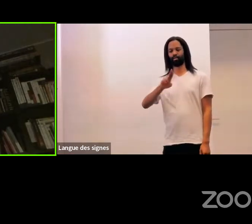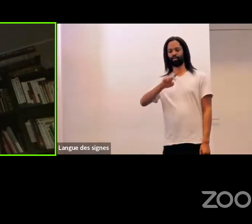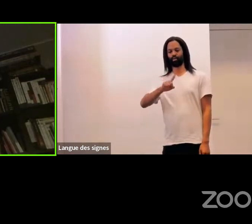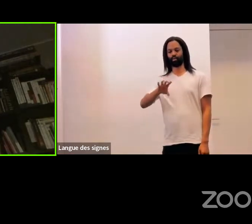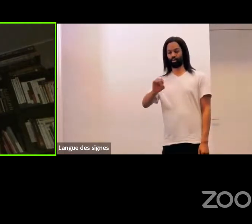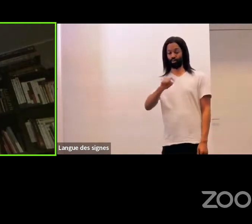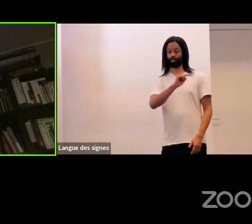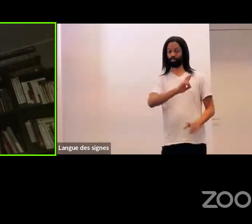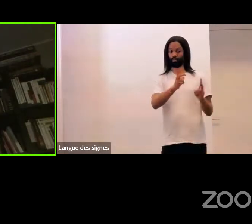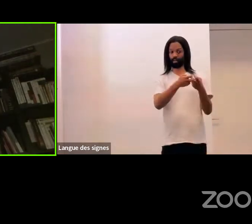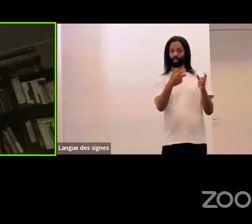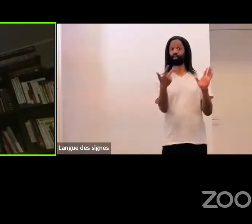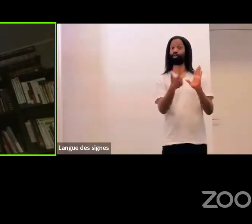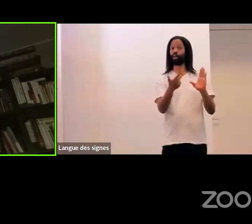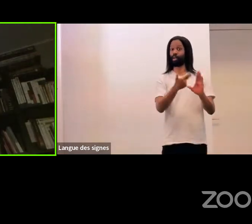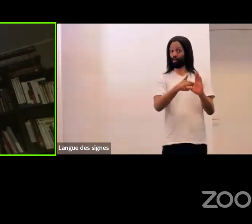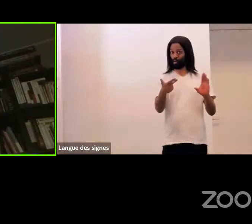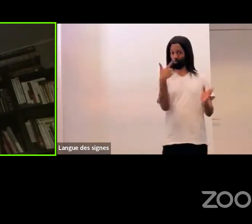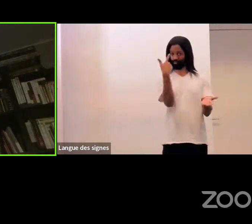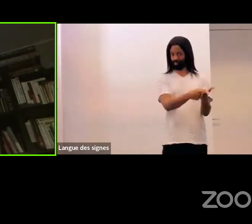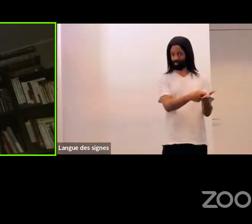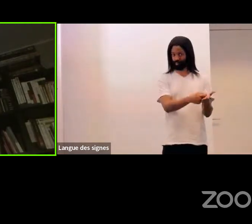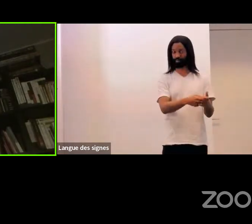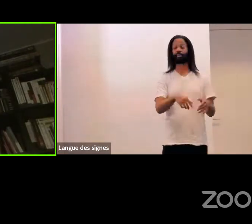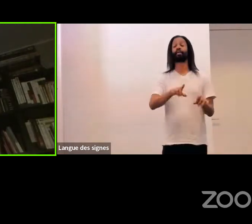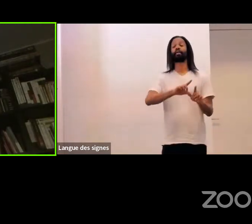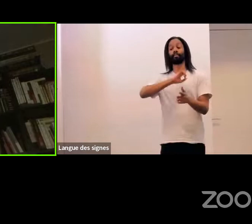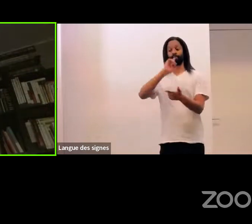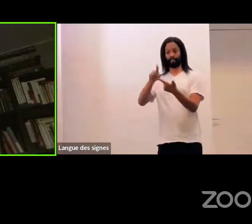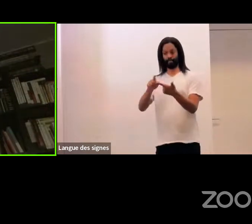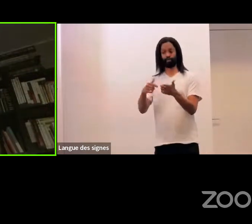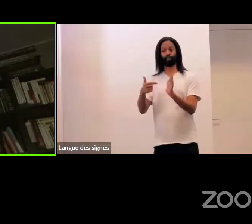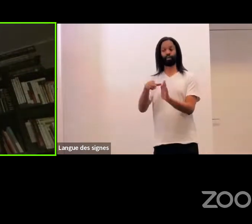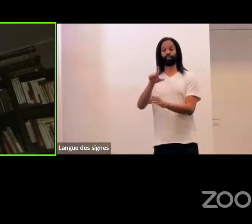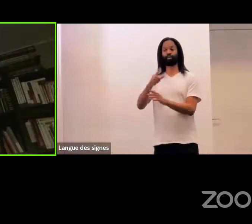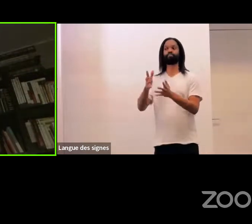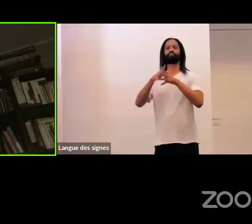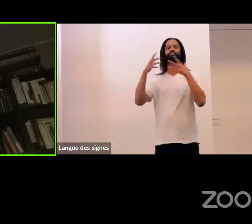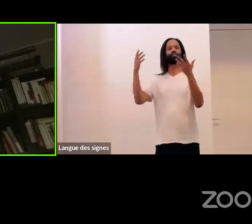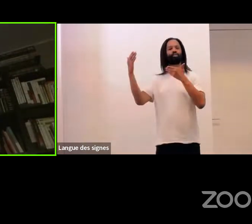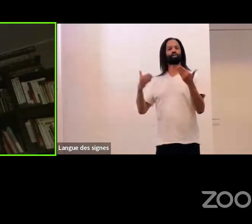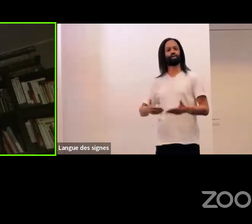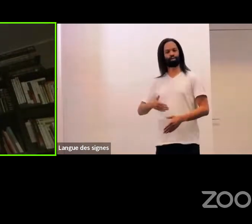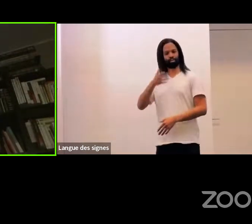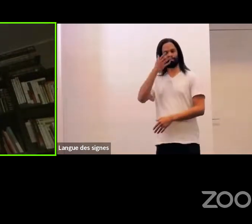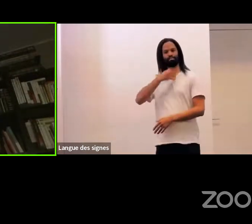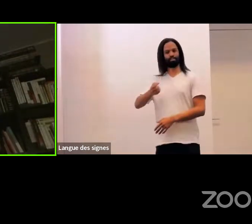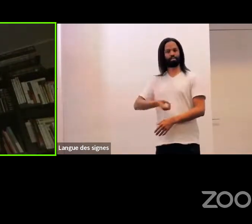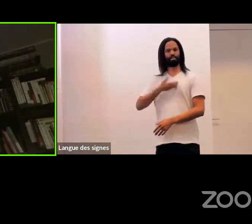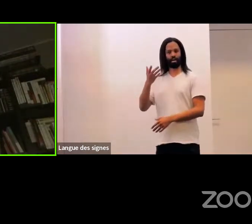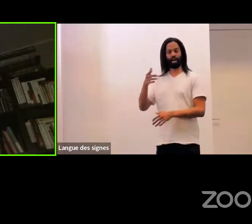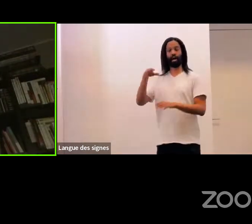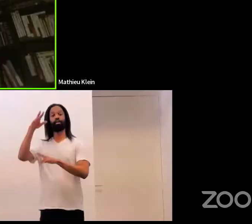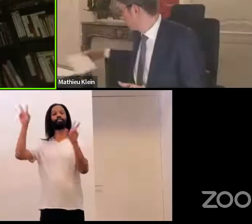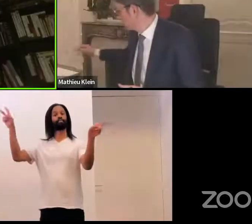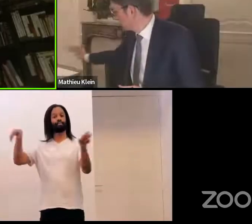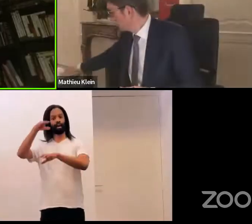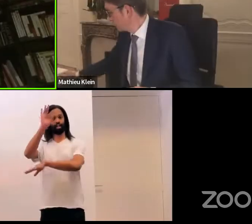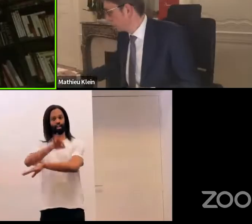une autre œuvre qui sera présentée dans la grande exposition 2022 du Musée des Beaux-Arts Architecture